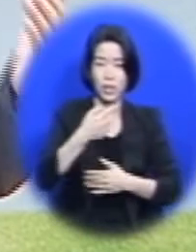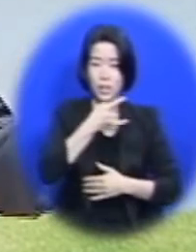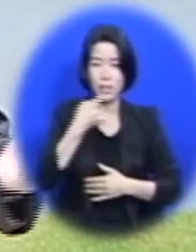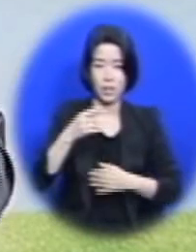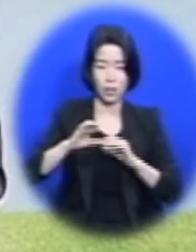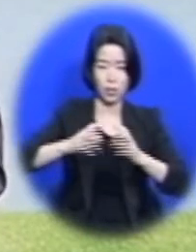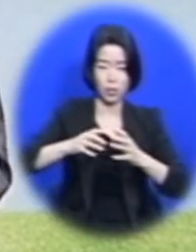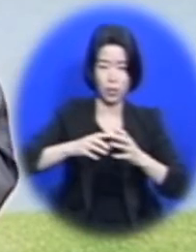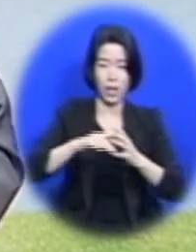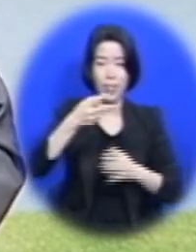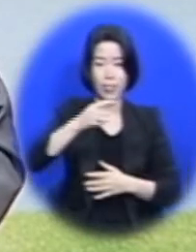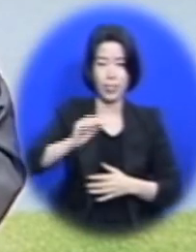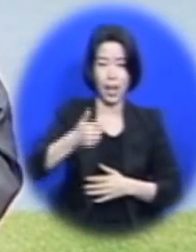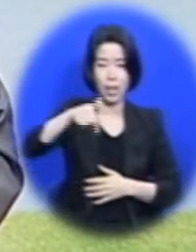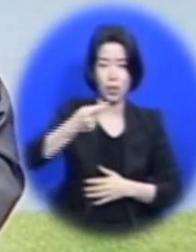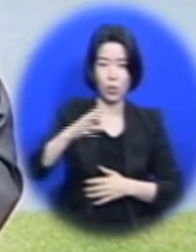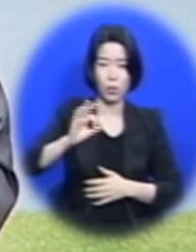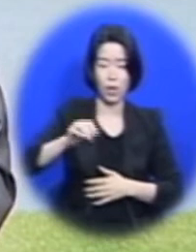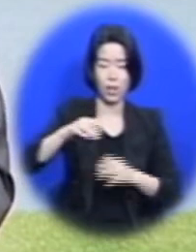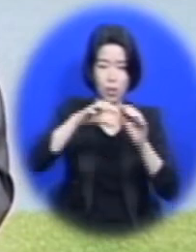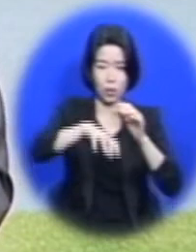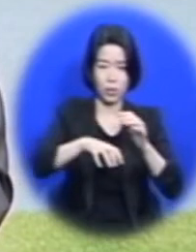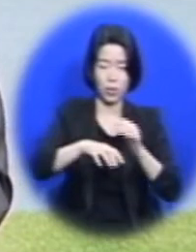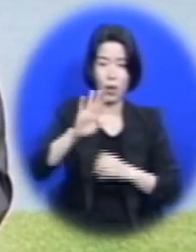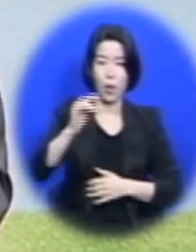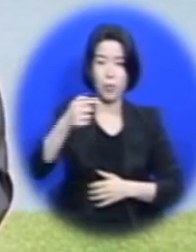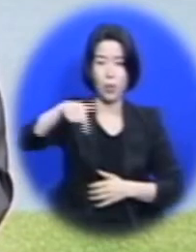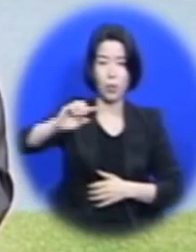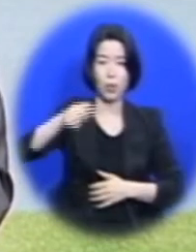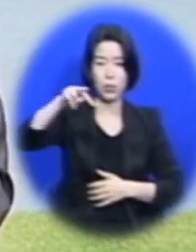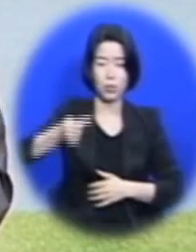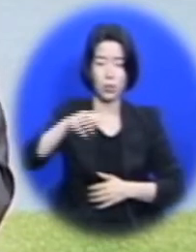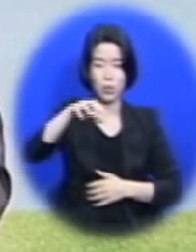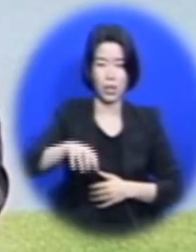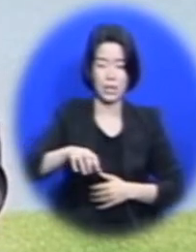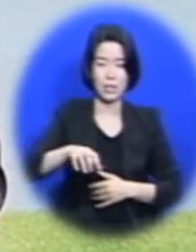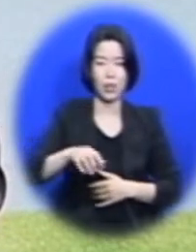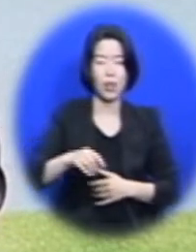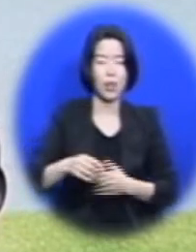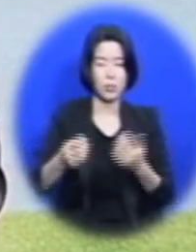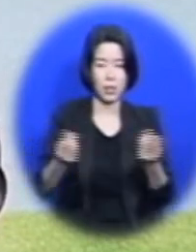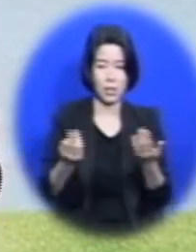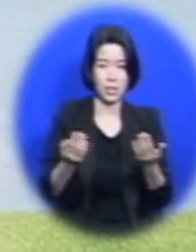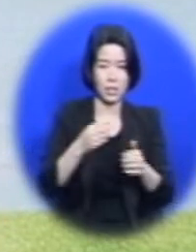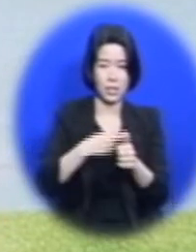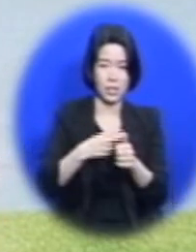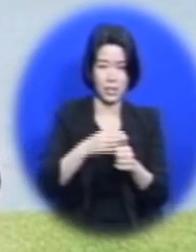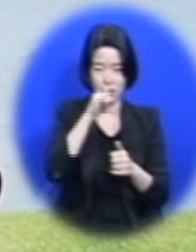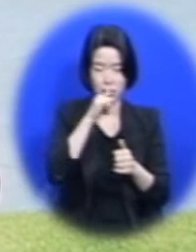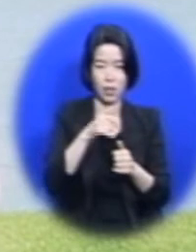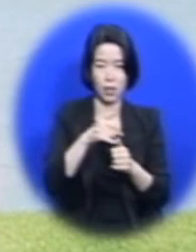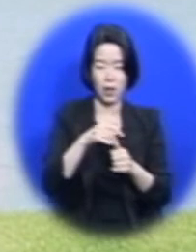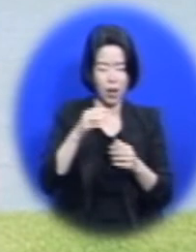한 탄광촌에서 젊은 의사로서 보건소에서 근무를 했습니다. 너무너무 열악한 환경에서 아주